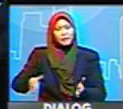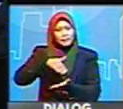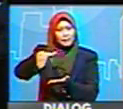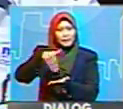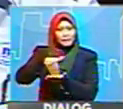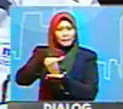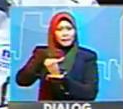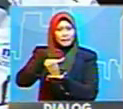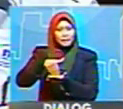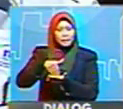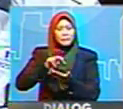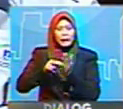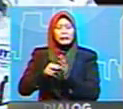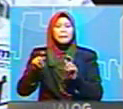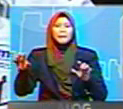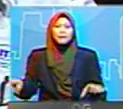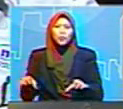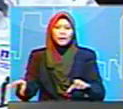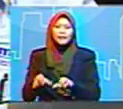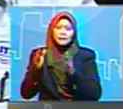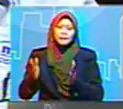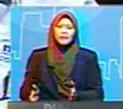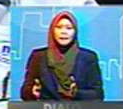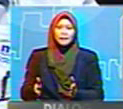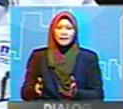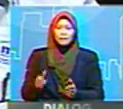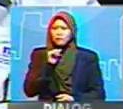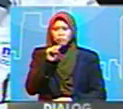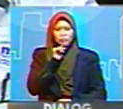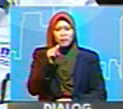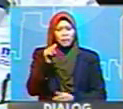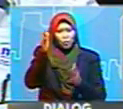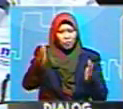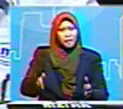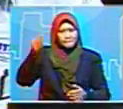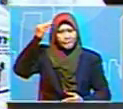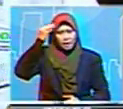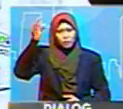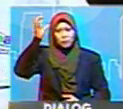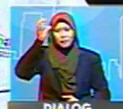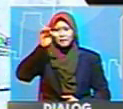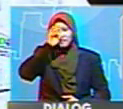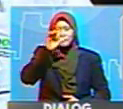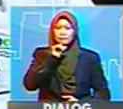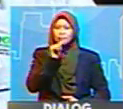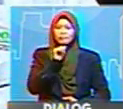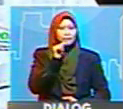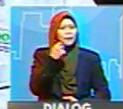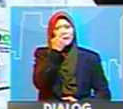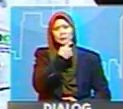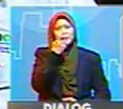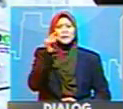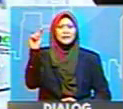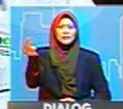segi perbuatan dia tindakan dia itu yang menjadikan dia orang tengah bukan Melayu Cina atau India dan mereka tidak mempunyai bangsa actually siapa